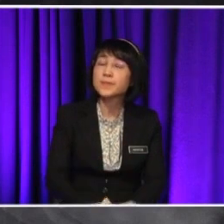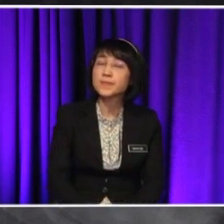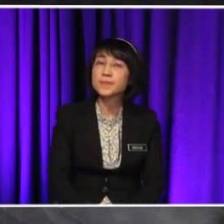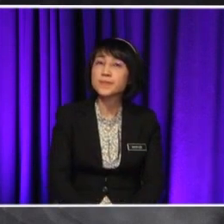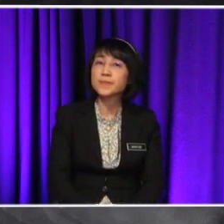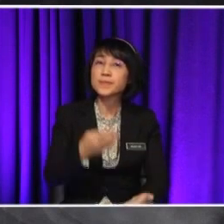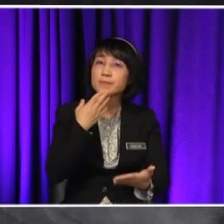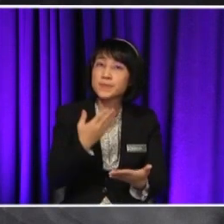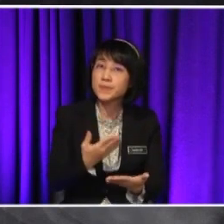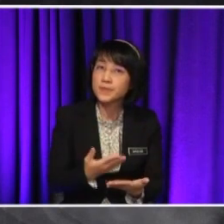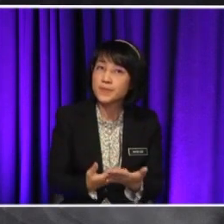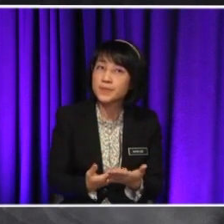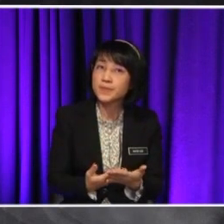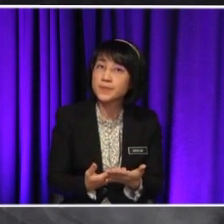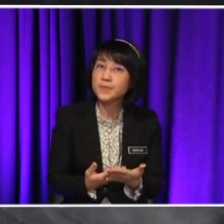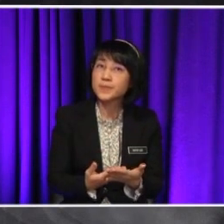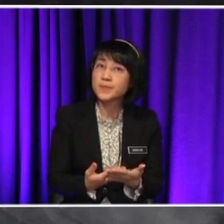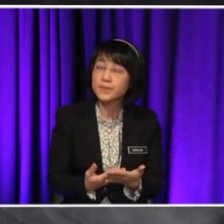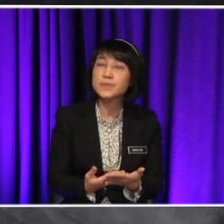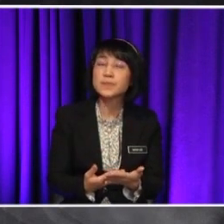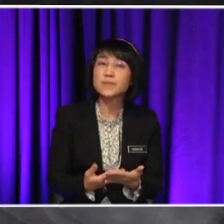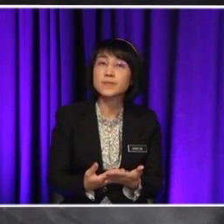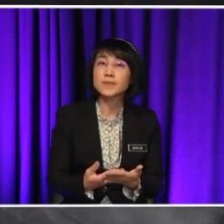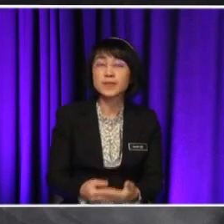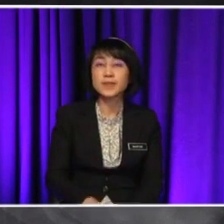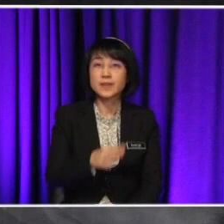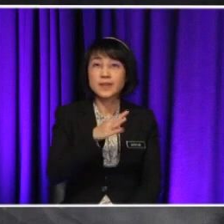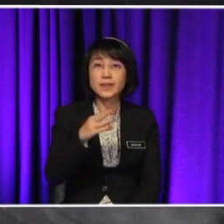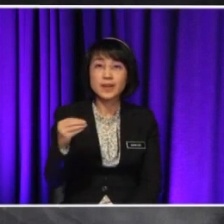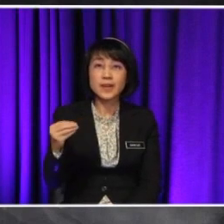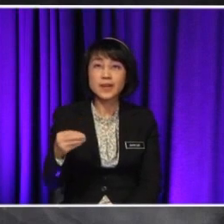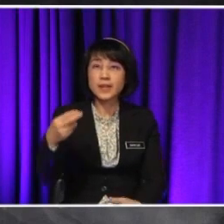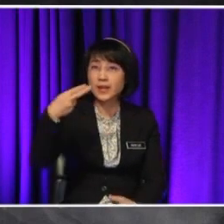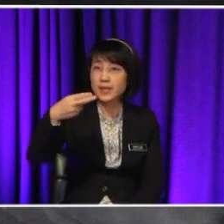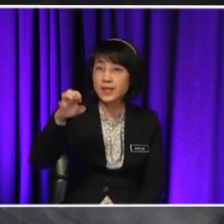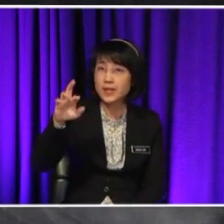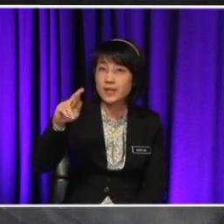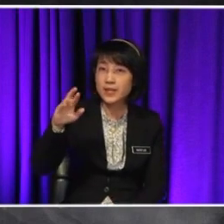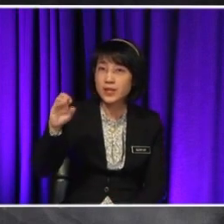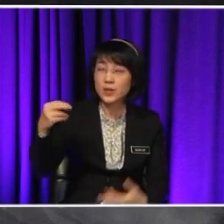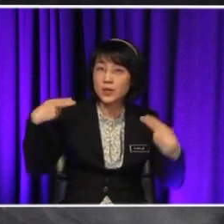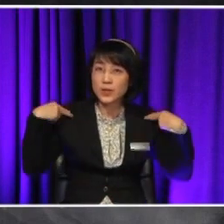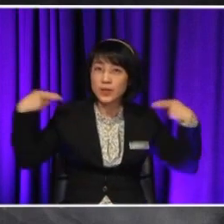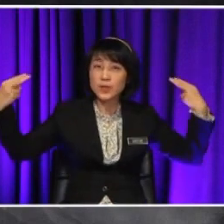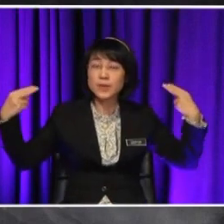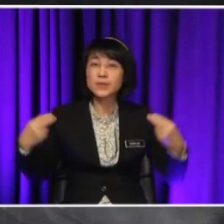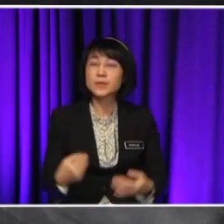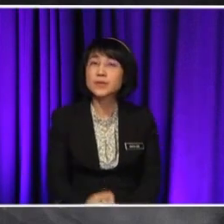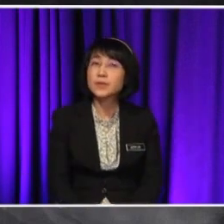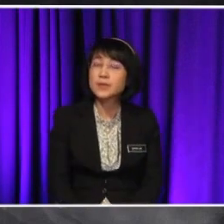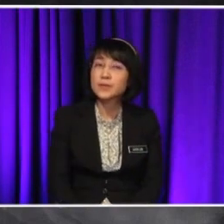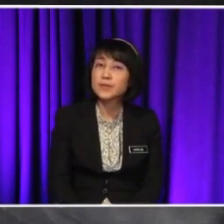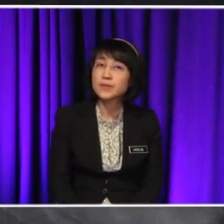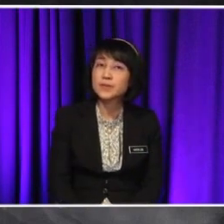dan keperwiraan. Tersasul cikgu. Okey. Contoh arca yang ada di sini dihasilkan oleh